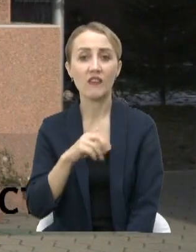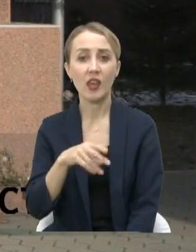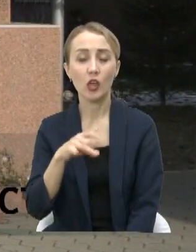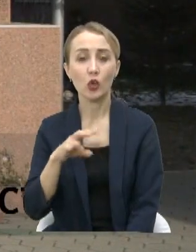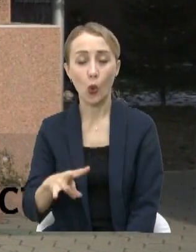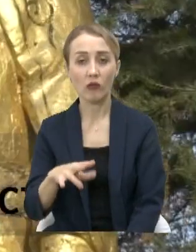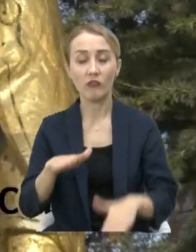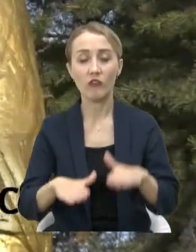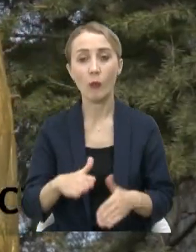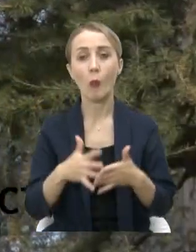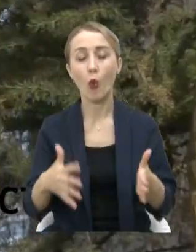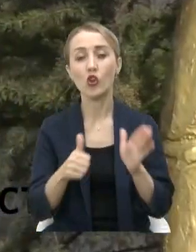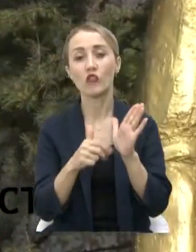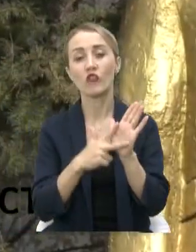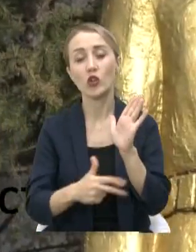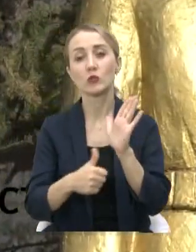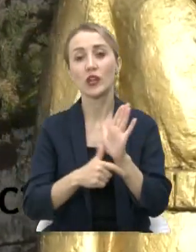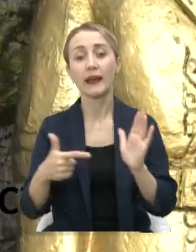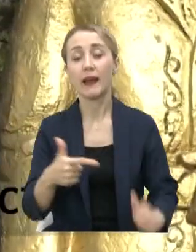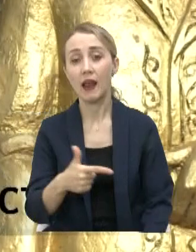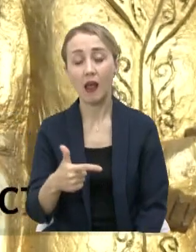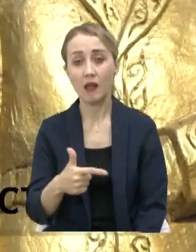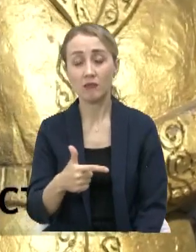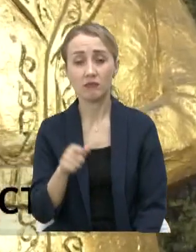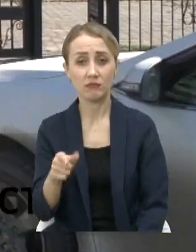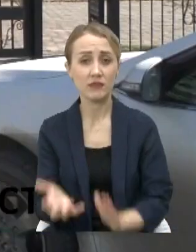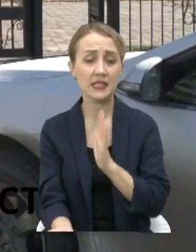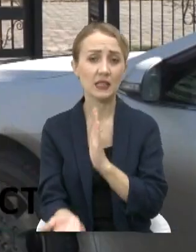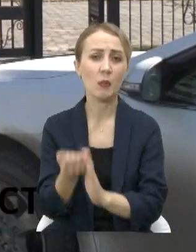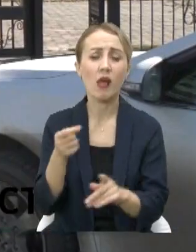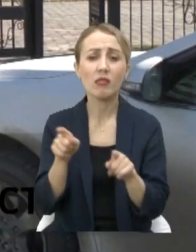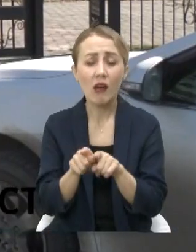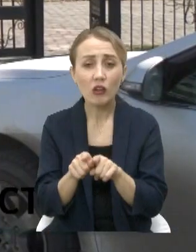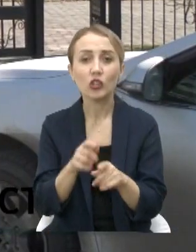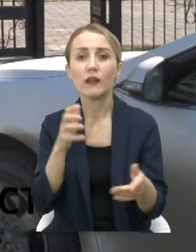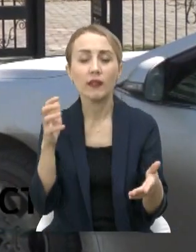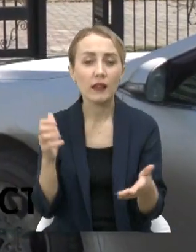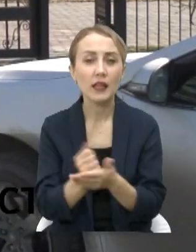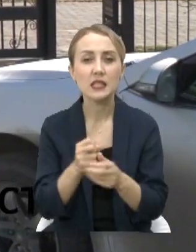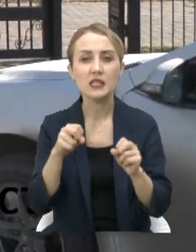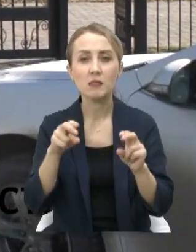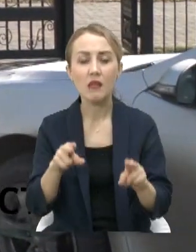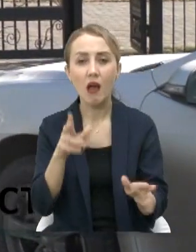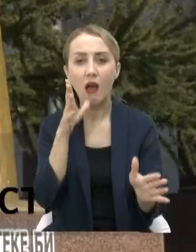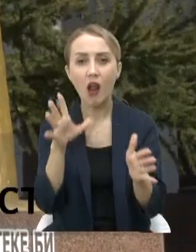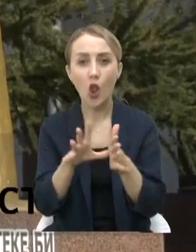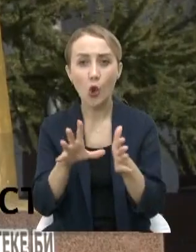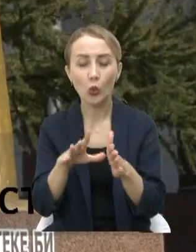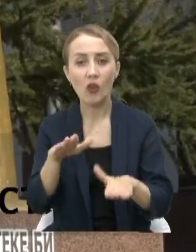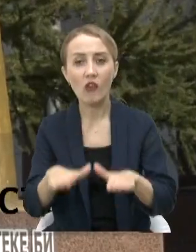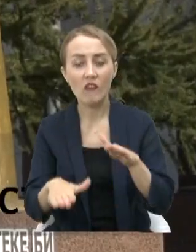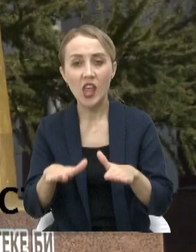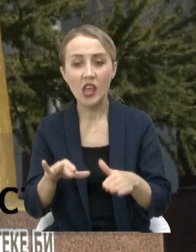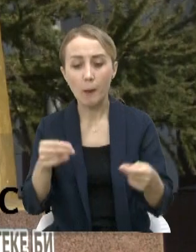более 86 граммов. Помимо конфискованных запрещенных предметов, также были найдены специальные электронные весы и